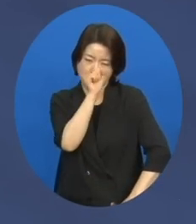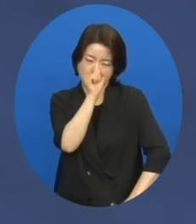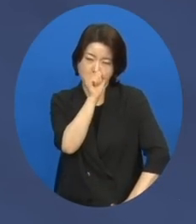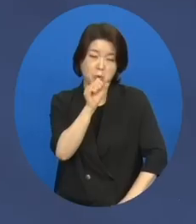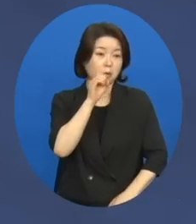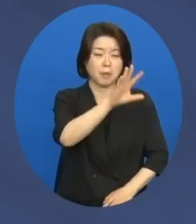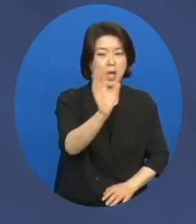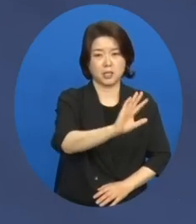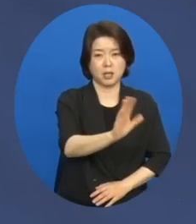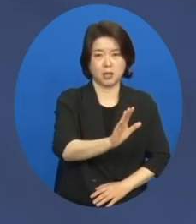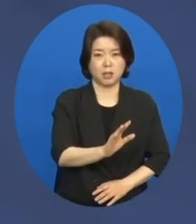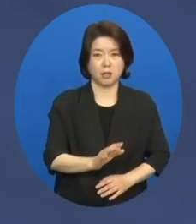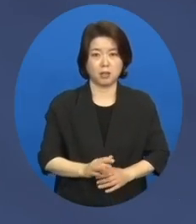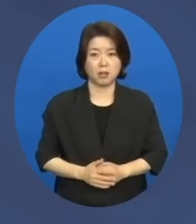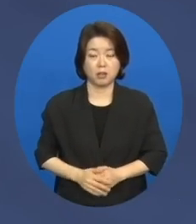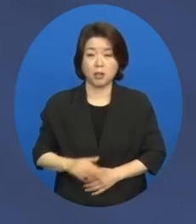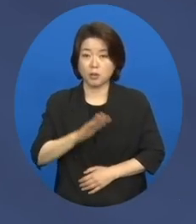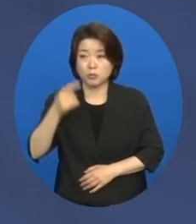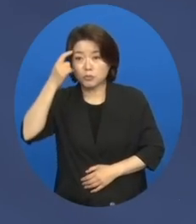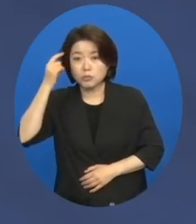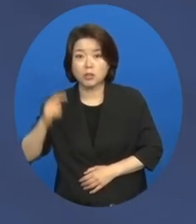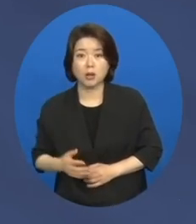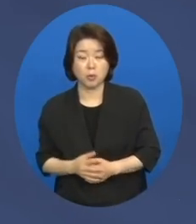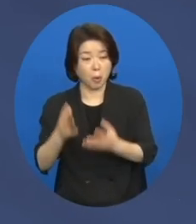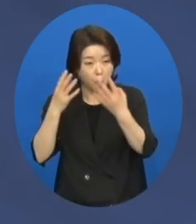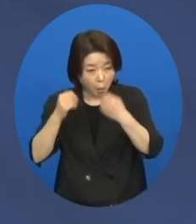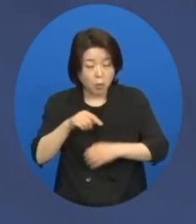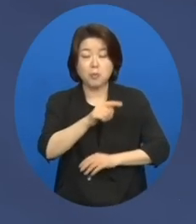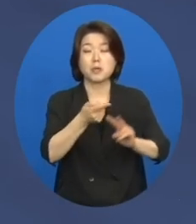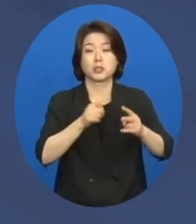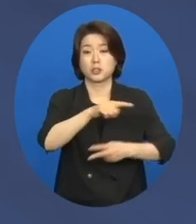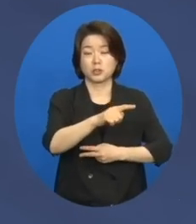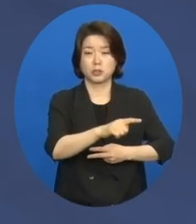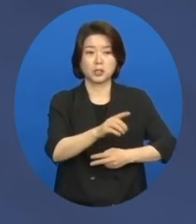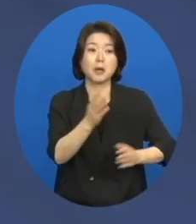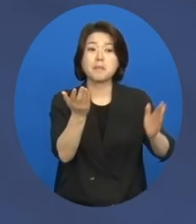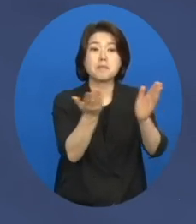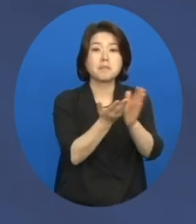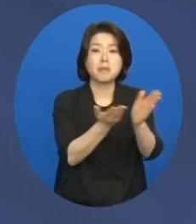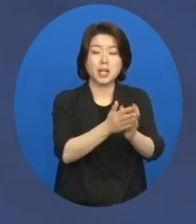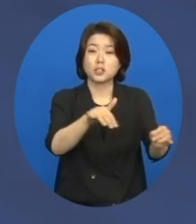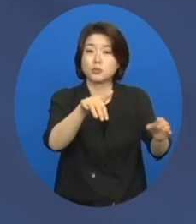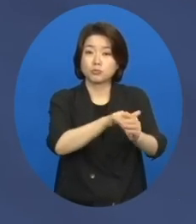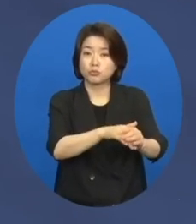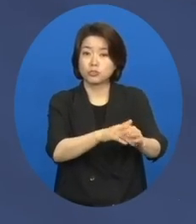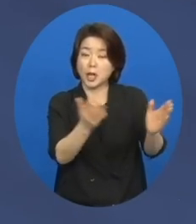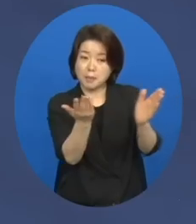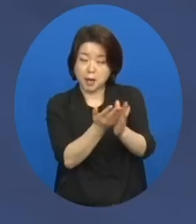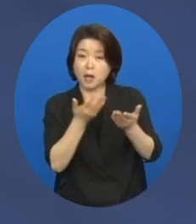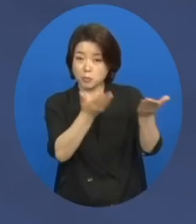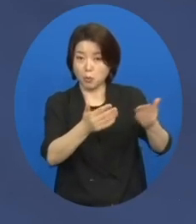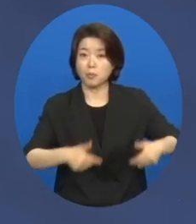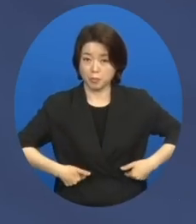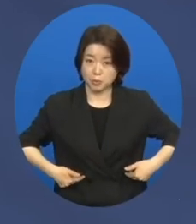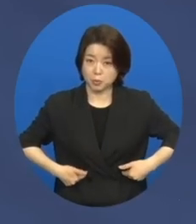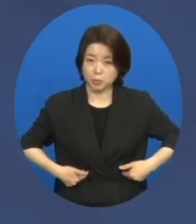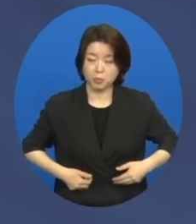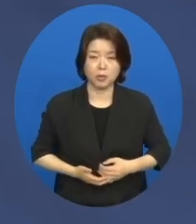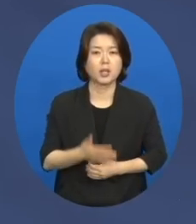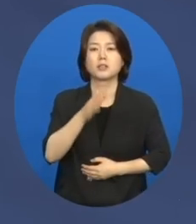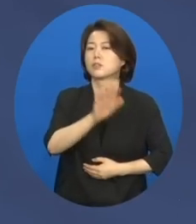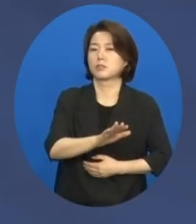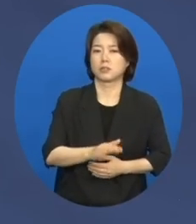했다. 우리 생각 같으면 얼마나 그들에게 맞는 방법의 문화적 코드가 필요하겠어요. 그렇죠?